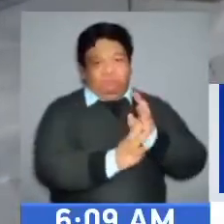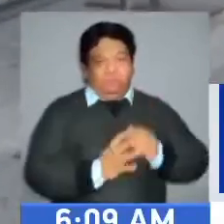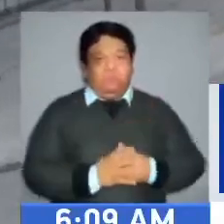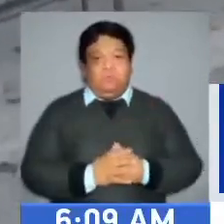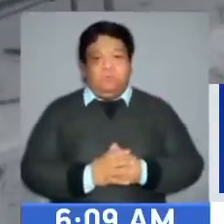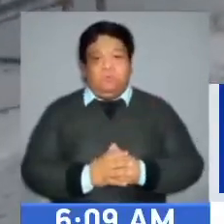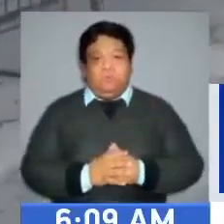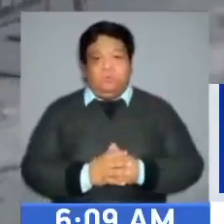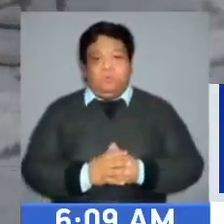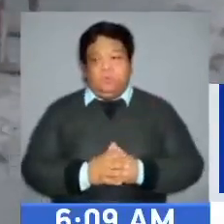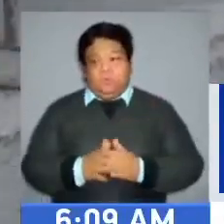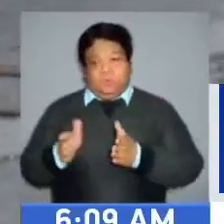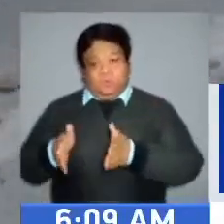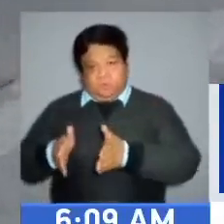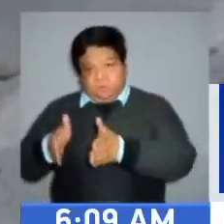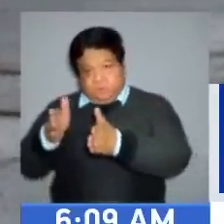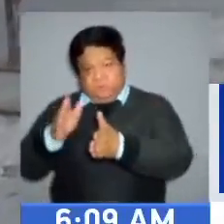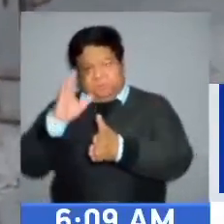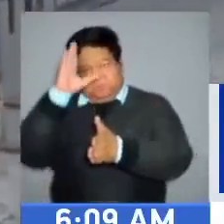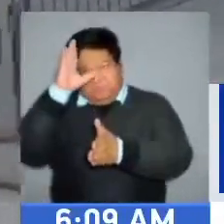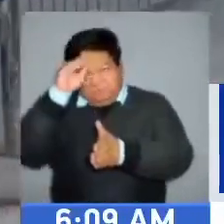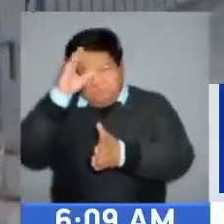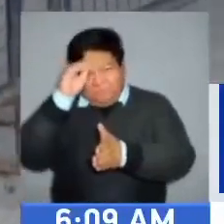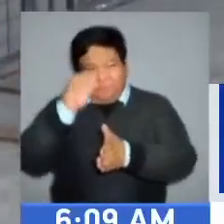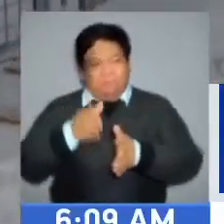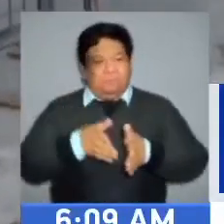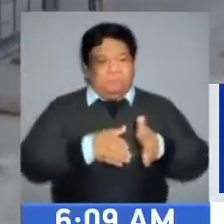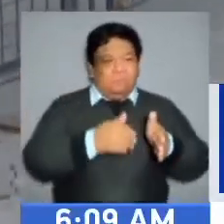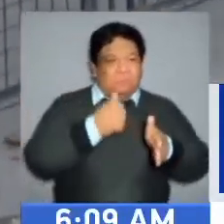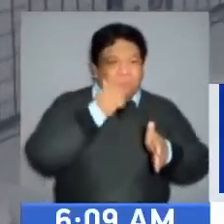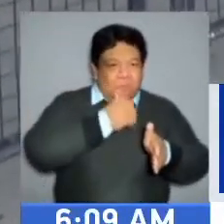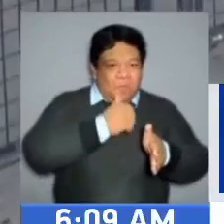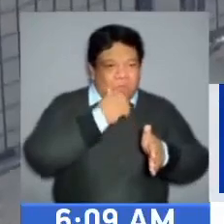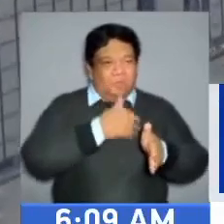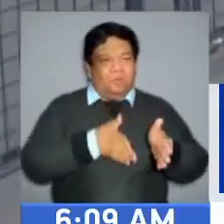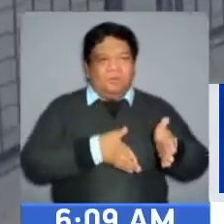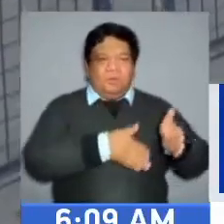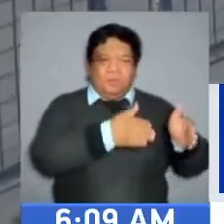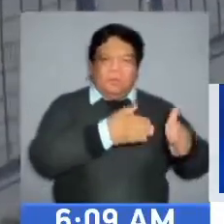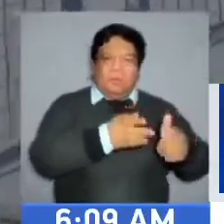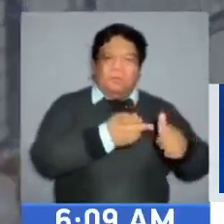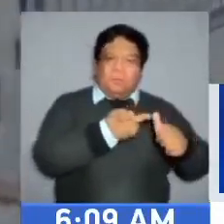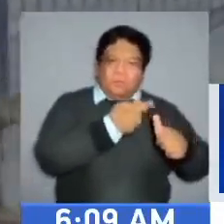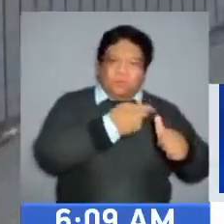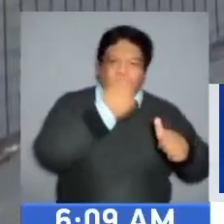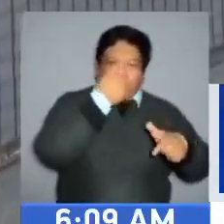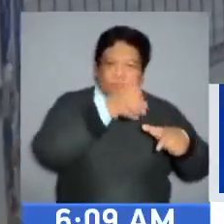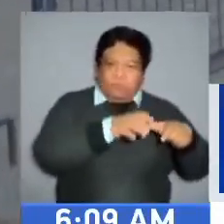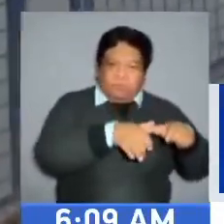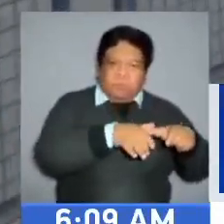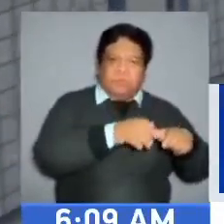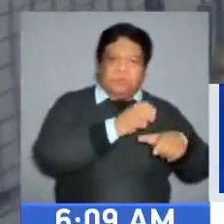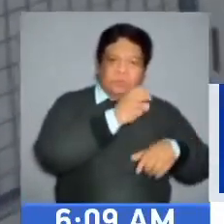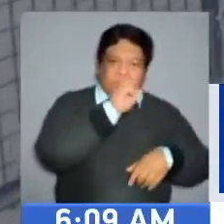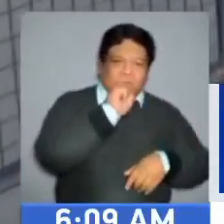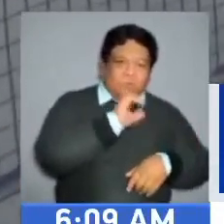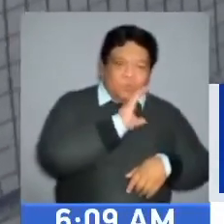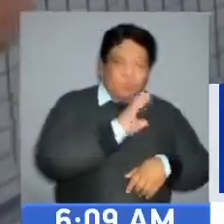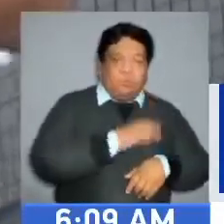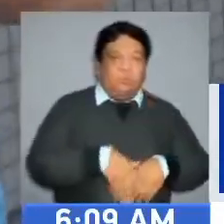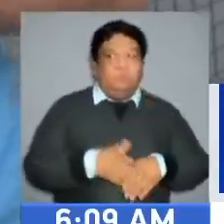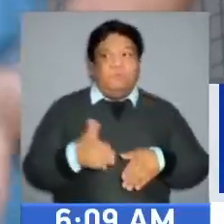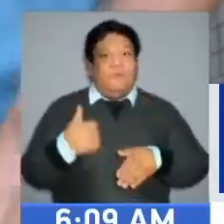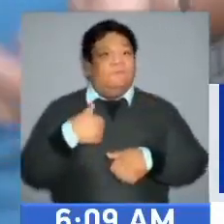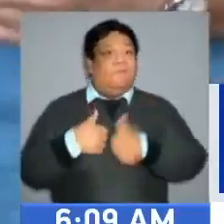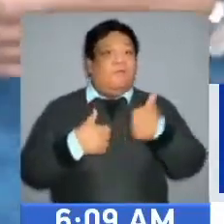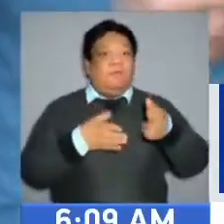lalaki, babae, may priority lane. May lane din para sa mga walang bagahe dahil tulad nga po na nabanggit natin paulit-ulit na